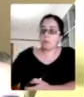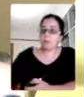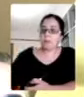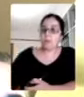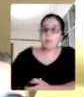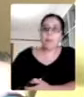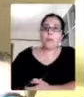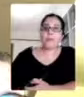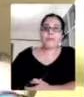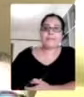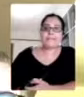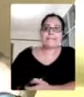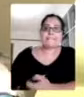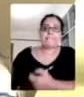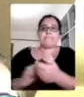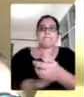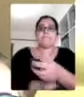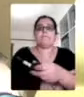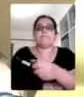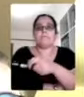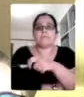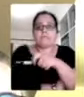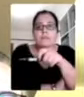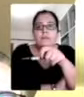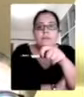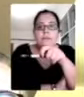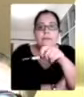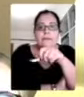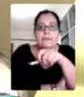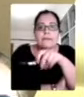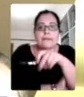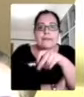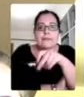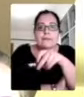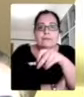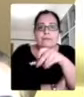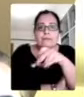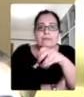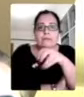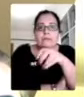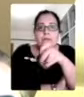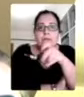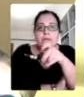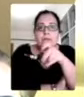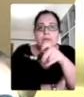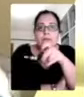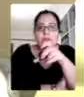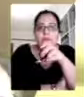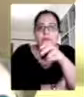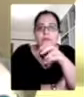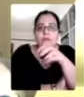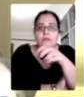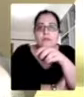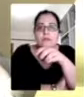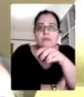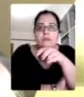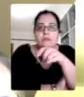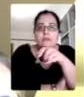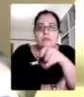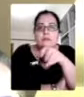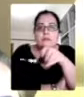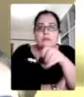olarak. Galiba eğer yanlış hatırlamıyorsam galiba her ayın ikinci çarşambası mı, üçüncü çarşambası mı ne, fabrikaya gidip